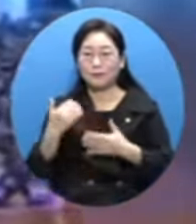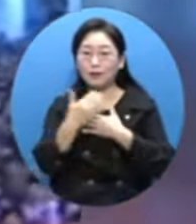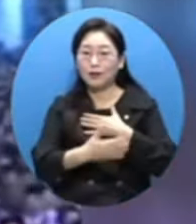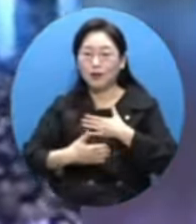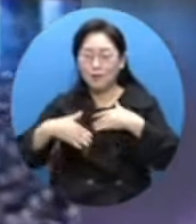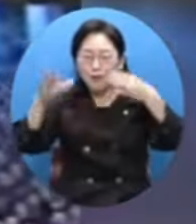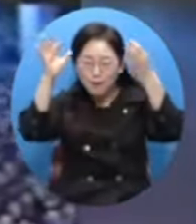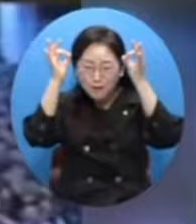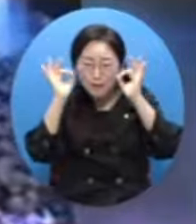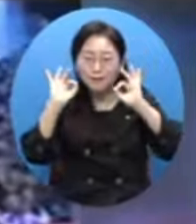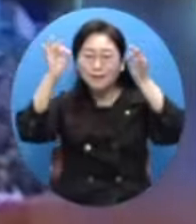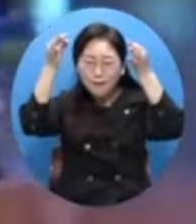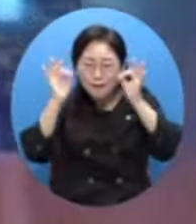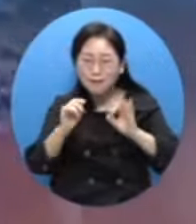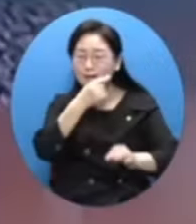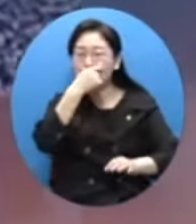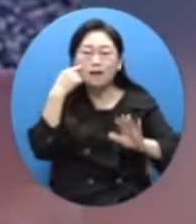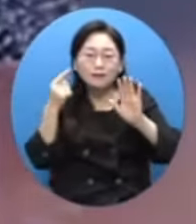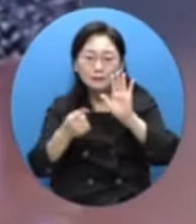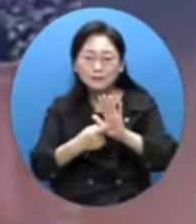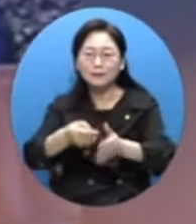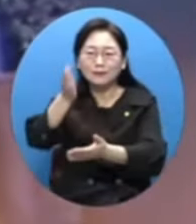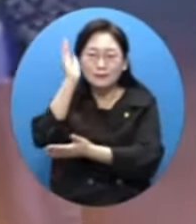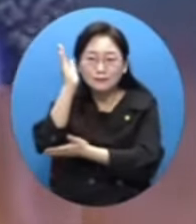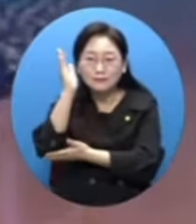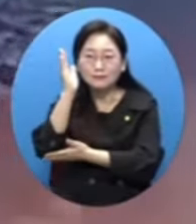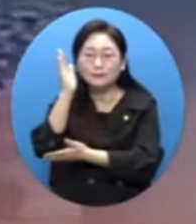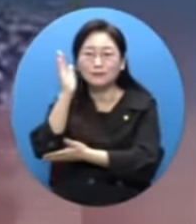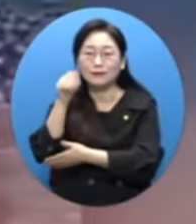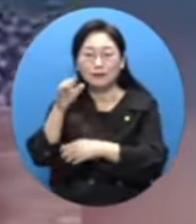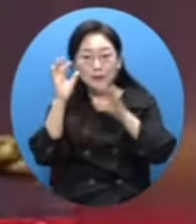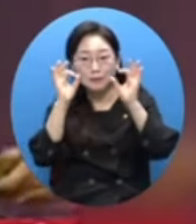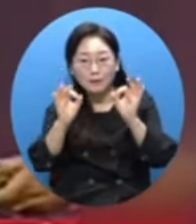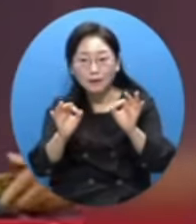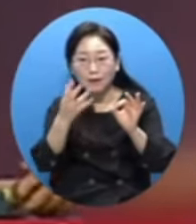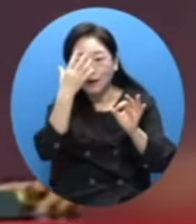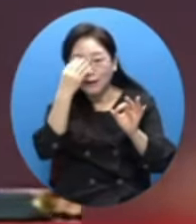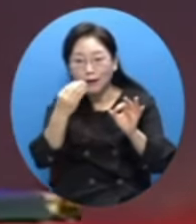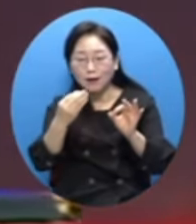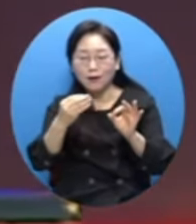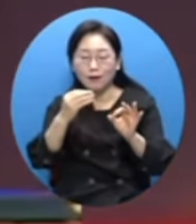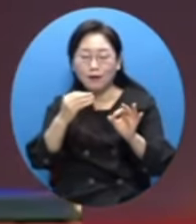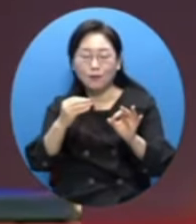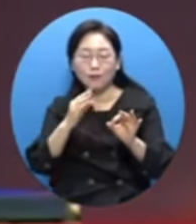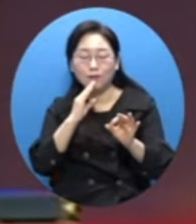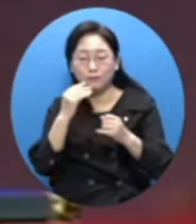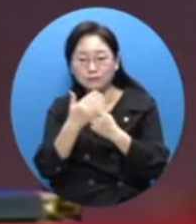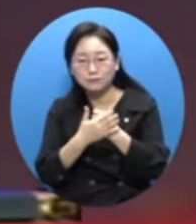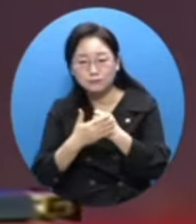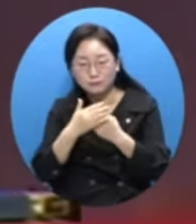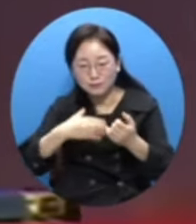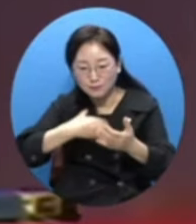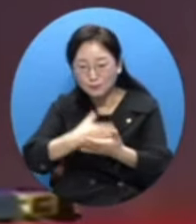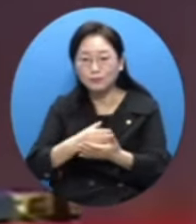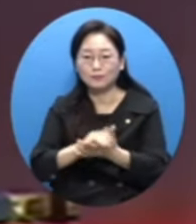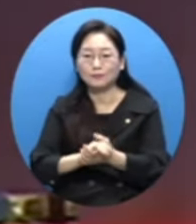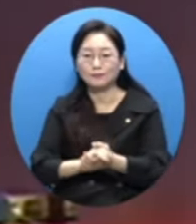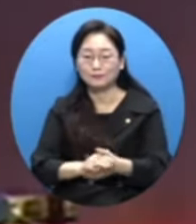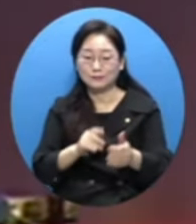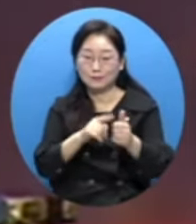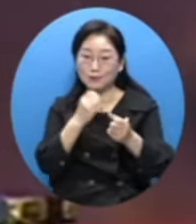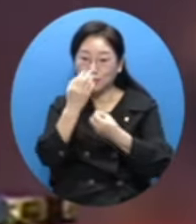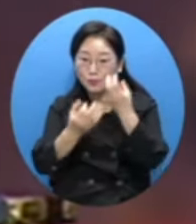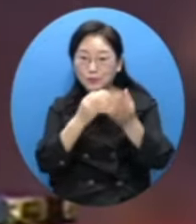땀을 흘려가면서 간증을 하는데 참 전 이분을 보면서 많은 도전을 받고 은혜를 받았습니다. 이렇게 고백을